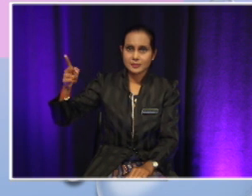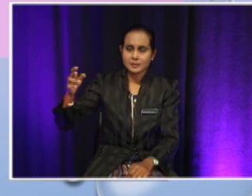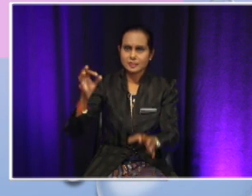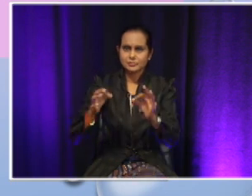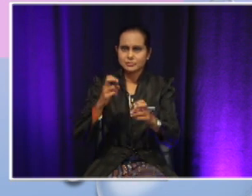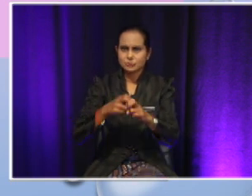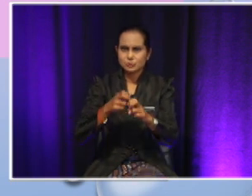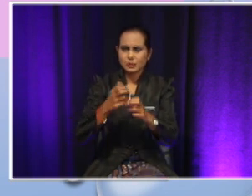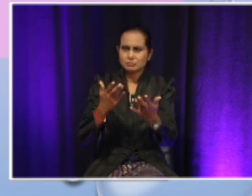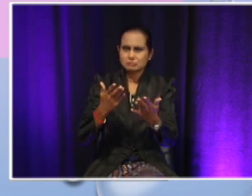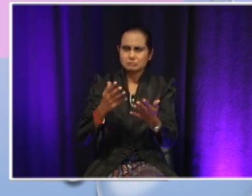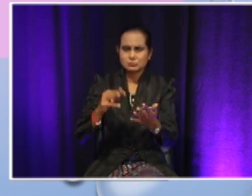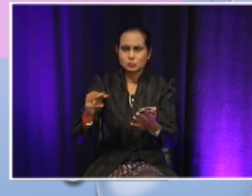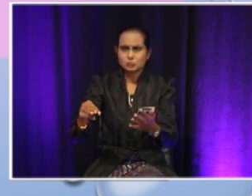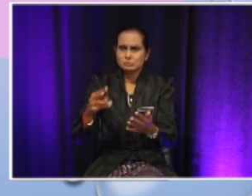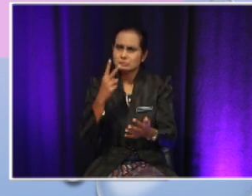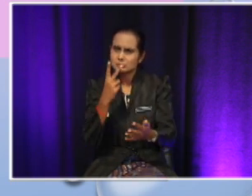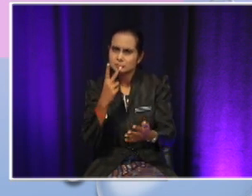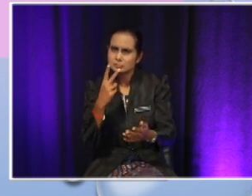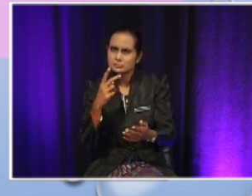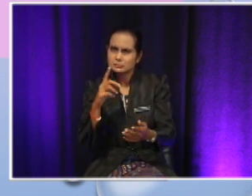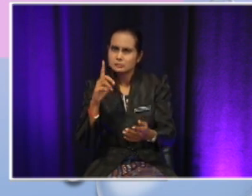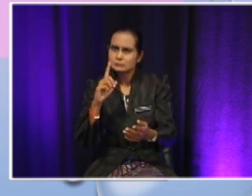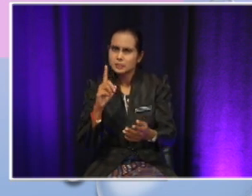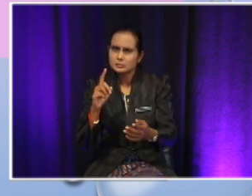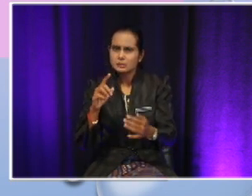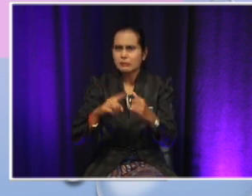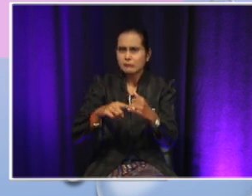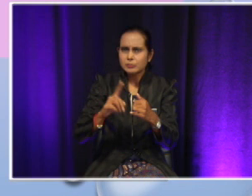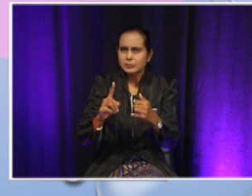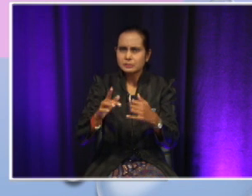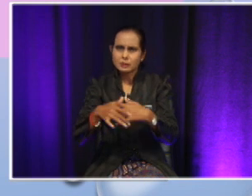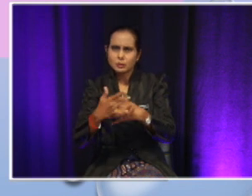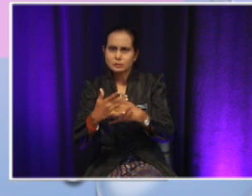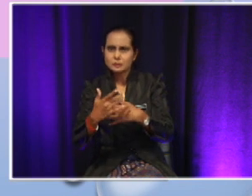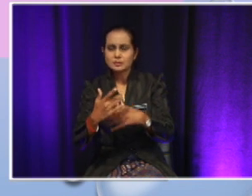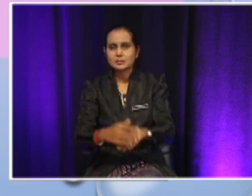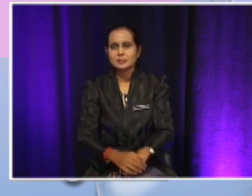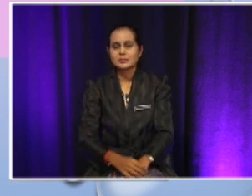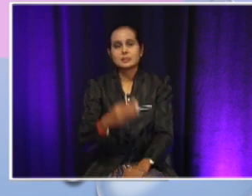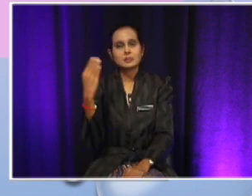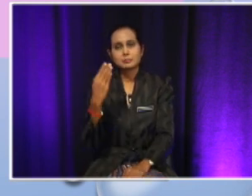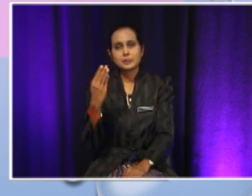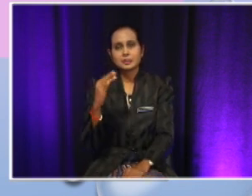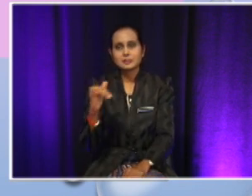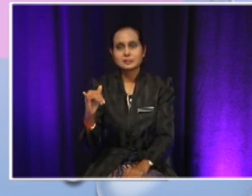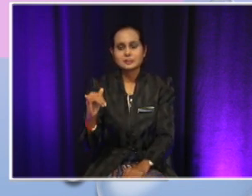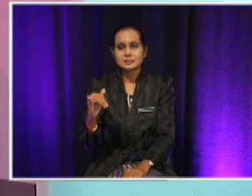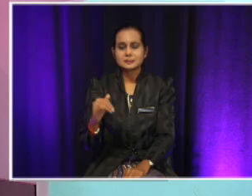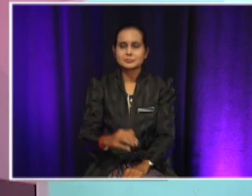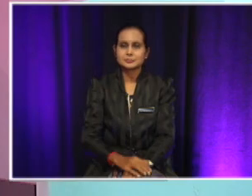pelajar nak melihat yang mana yang akhir, yang mana yang awal, biasanya untuk penyongsang